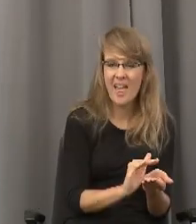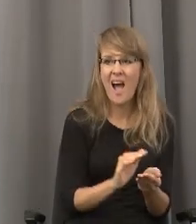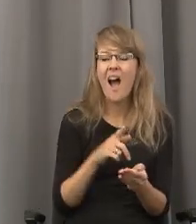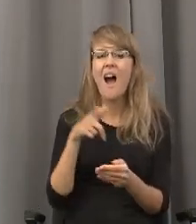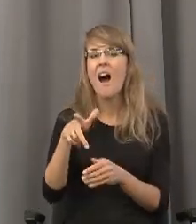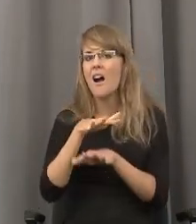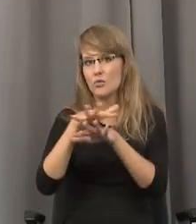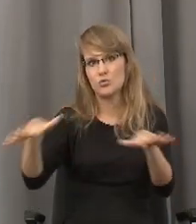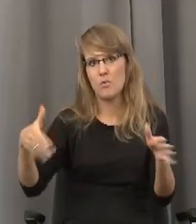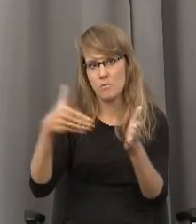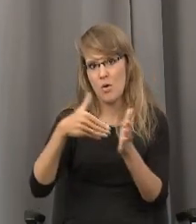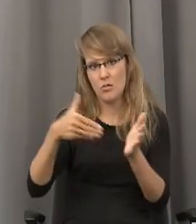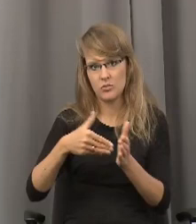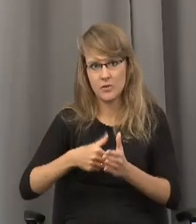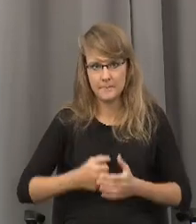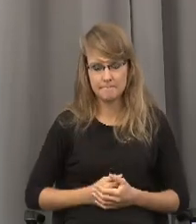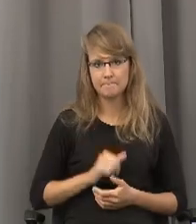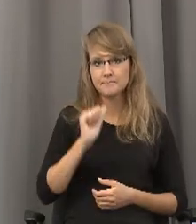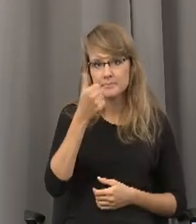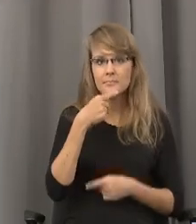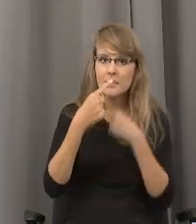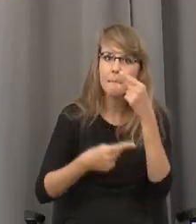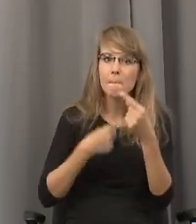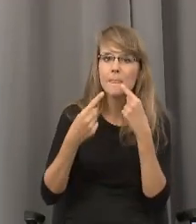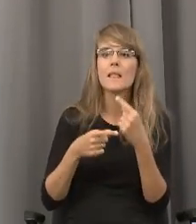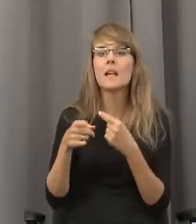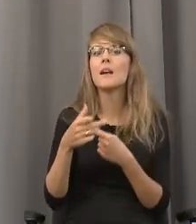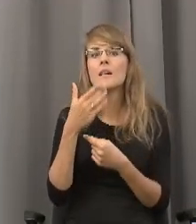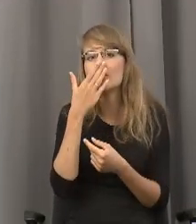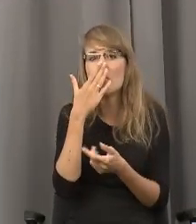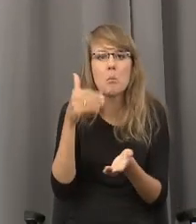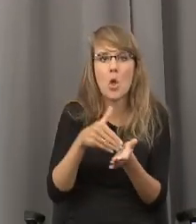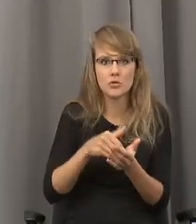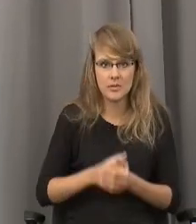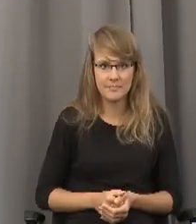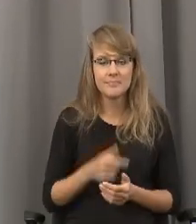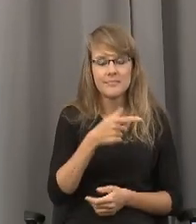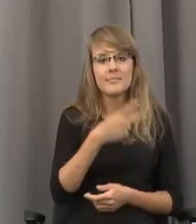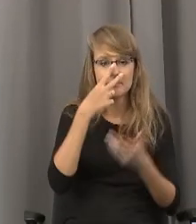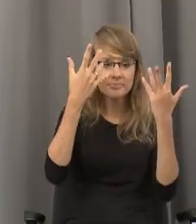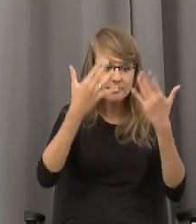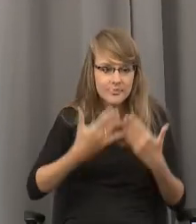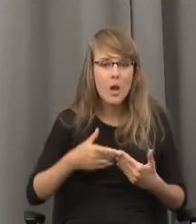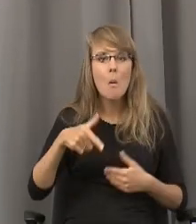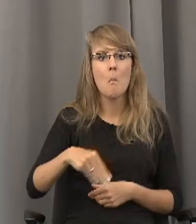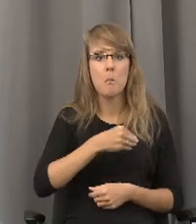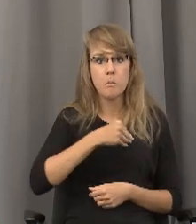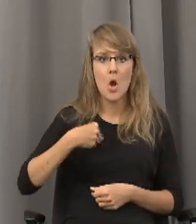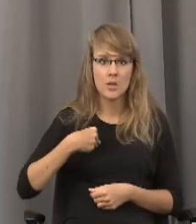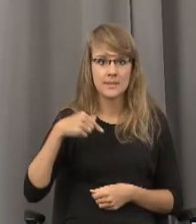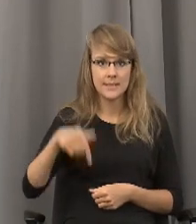potrzeb. I zacznijmy właśnie od tej skali wyzwań i potrzeb. Według danych statystycznych Polska jest tym krajem w Europie, który jest jednym